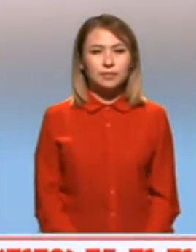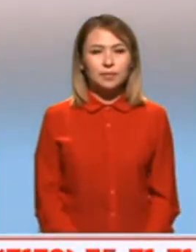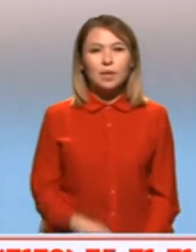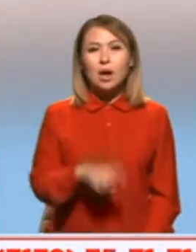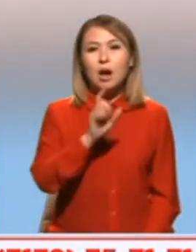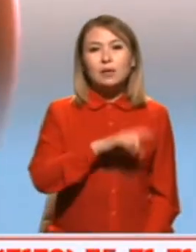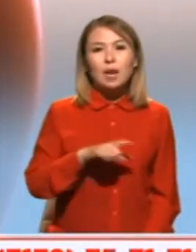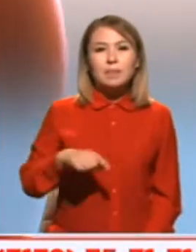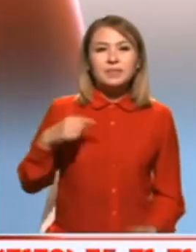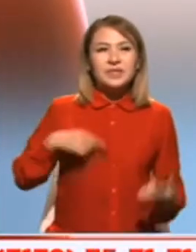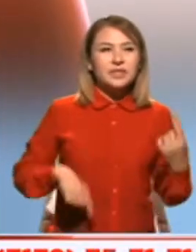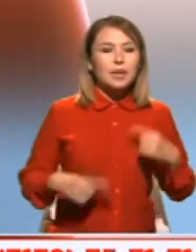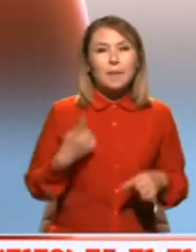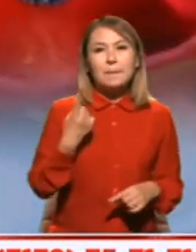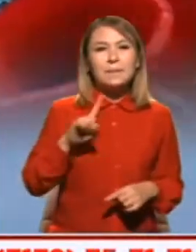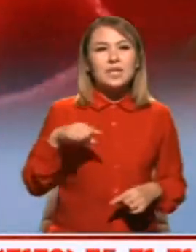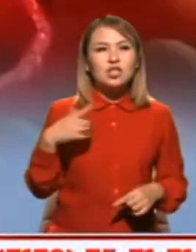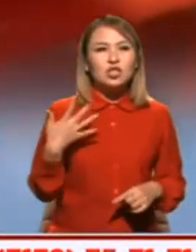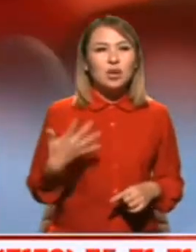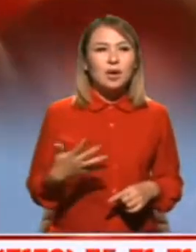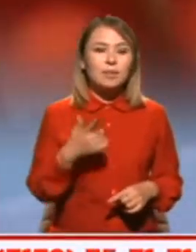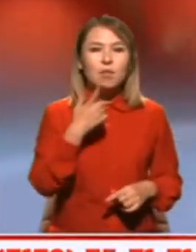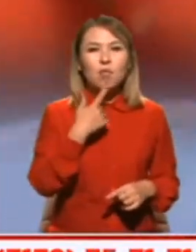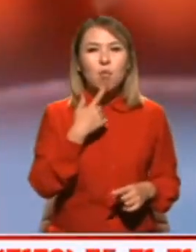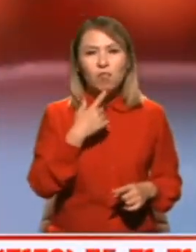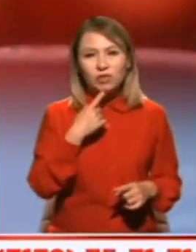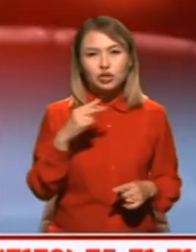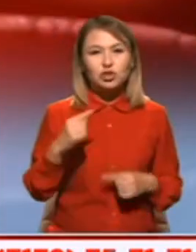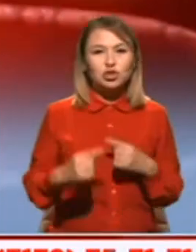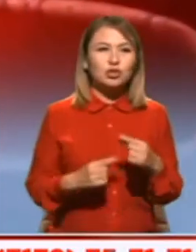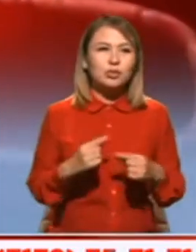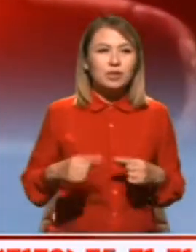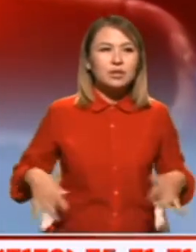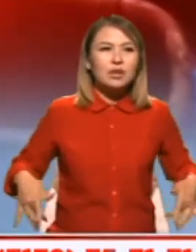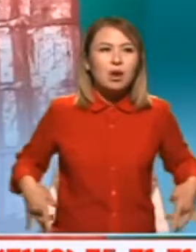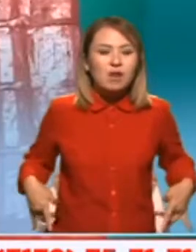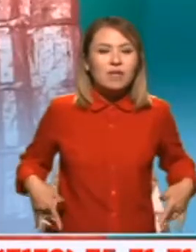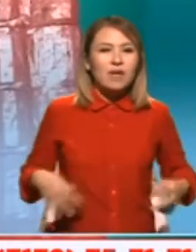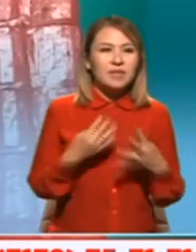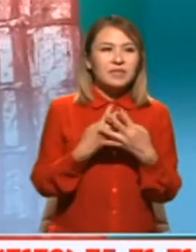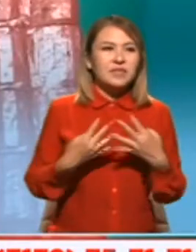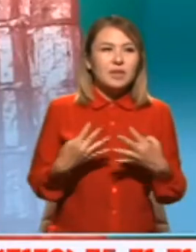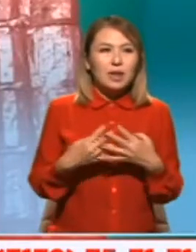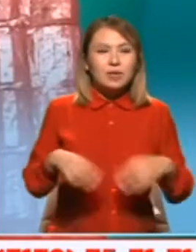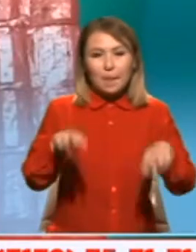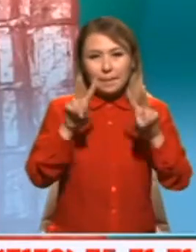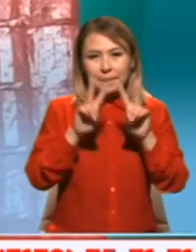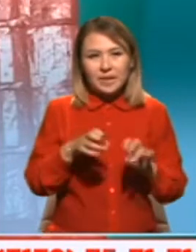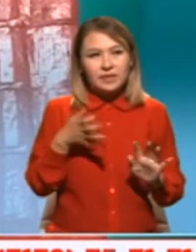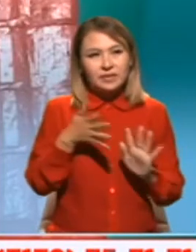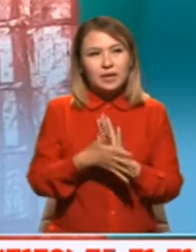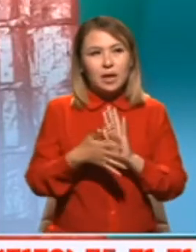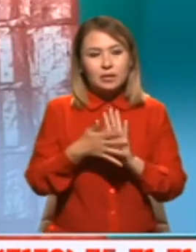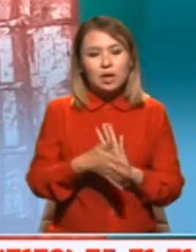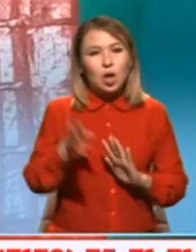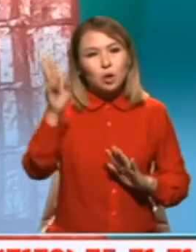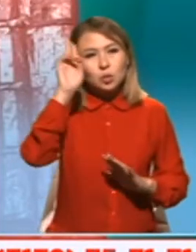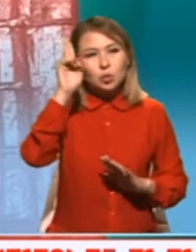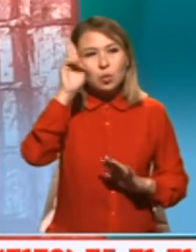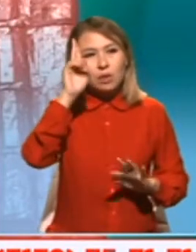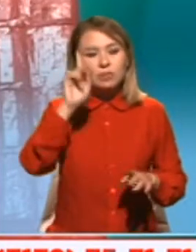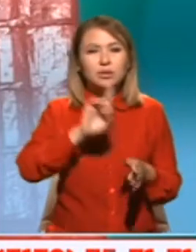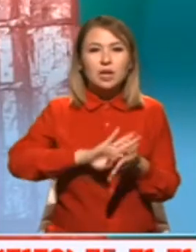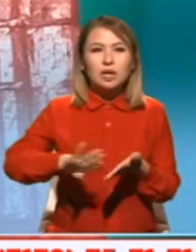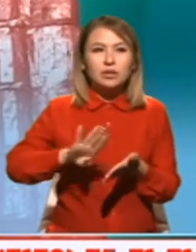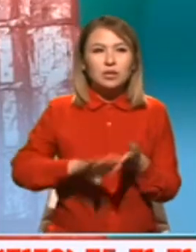Адам денесінде 1,5 литр қан күн сайын бүйрек арқылы сүзгіден өтеді. Бүйрек ағзада зәр өндіріп, оны несеп жолдары арқылы сыртқа